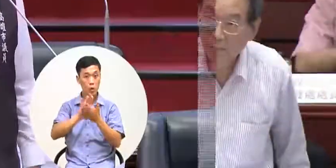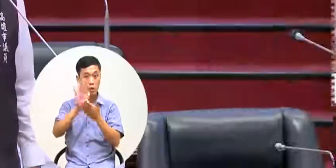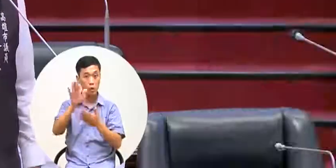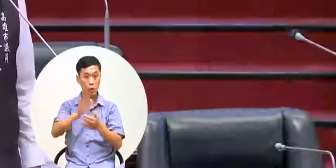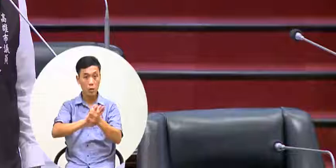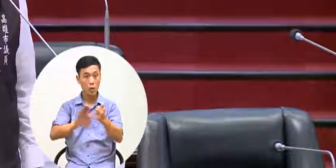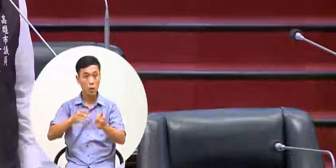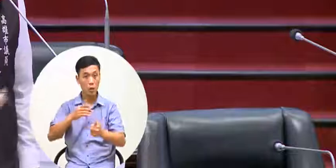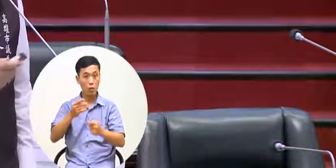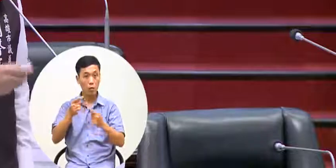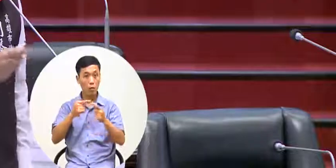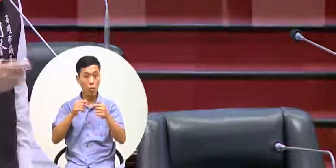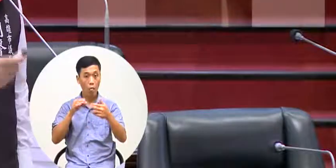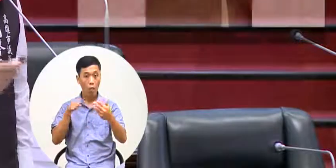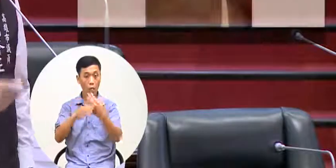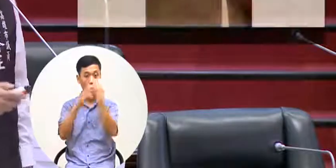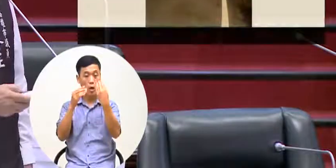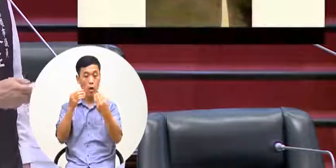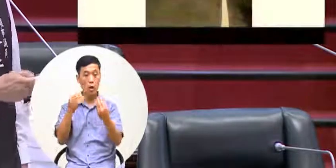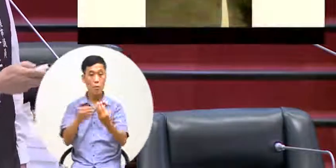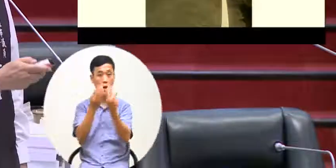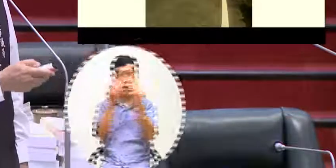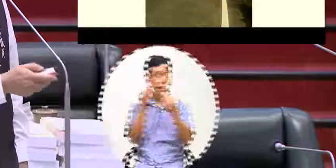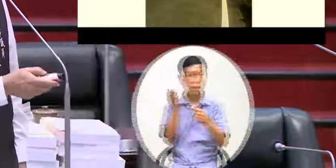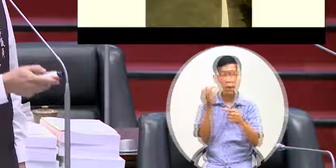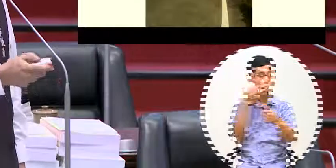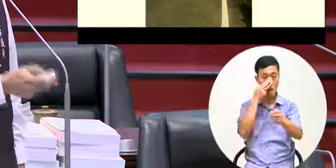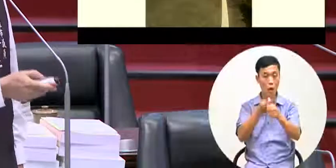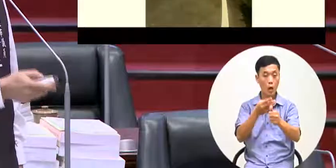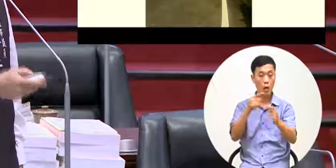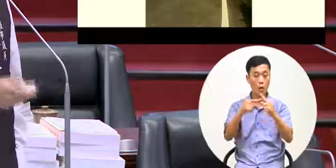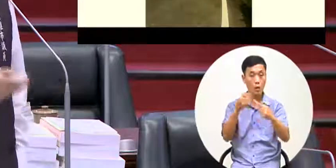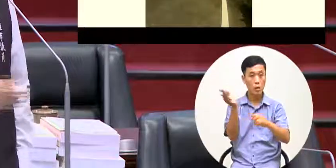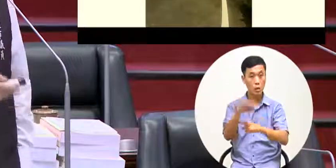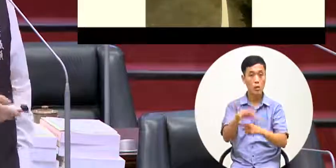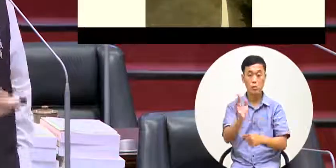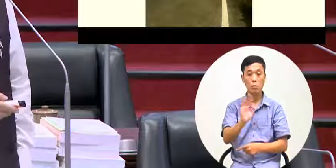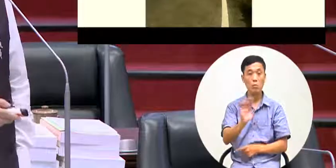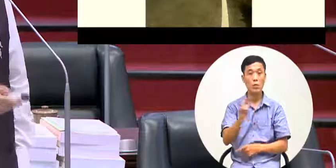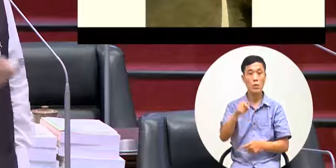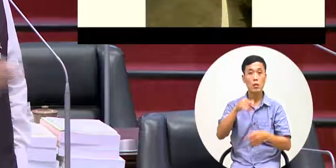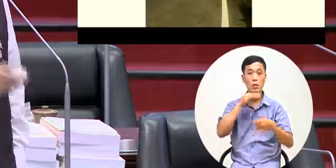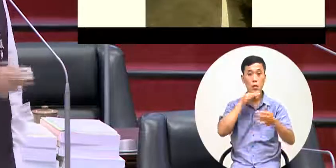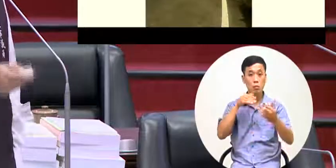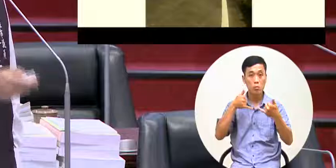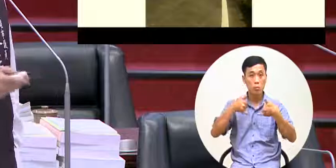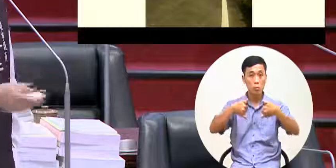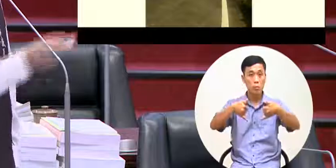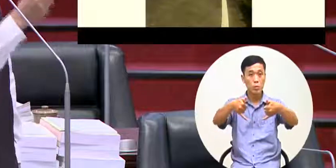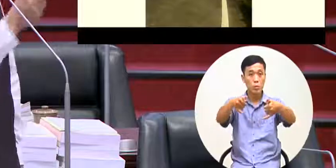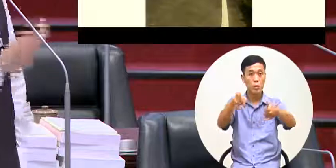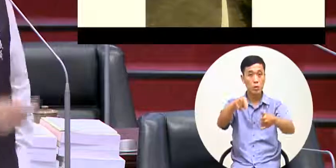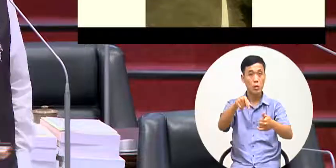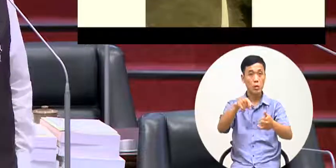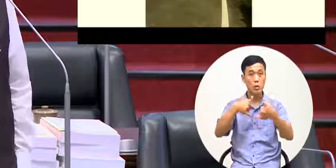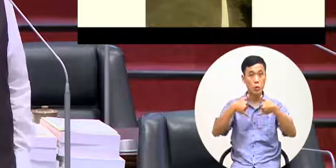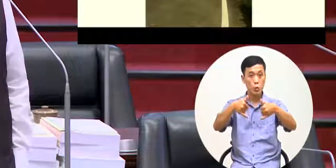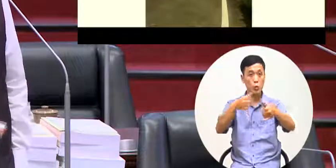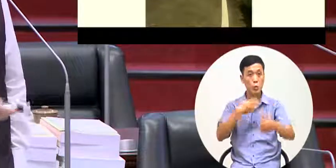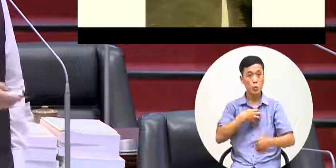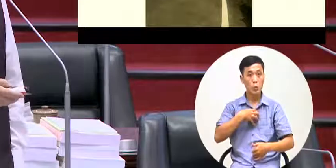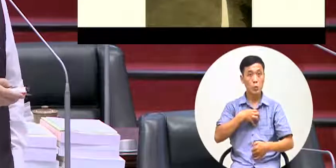好，这个都是每一条哦，好，这个非常非常危险，砂石车每天从这边